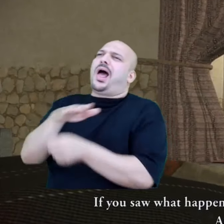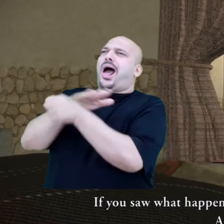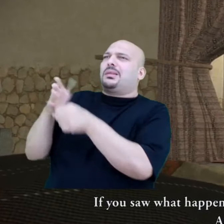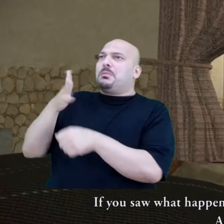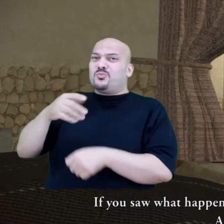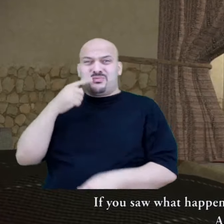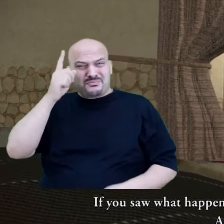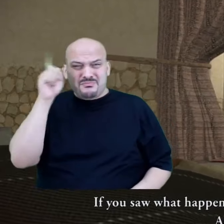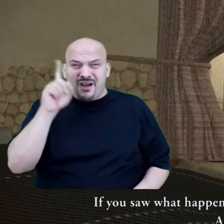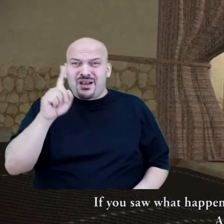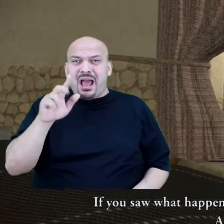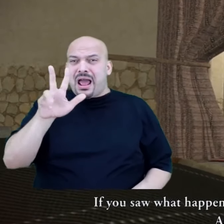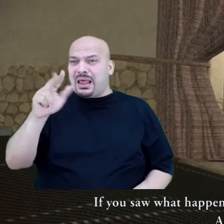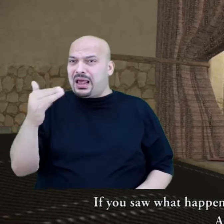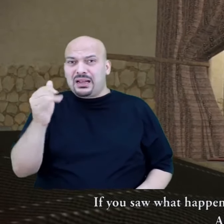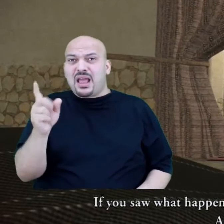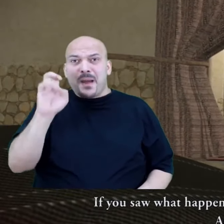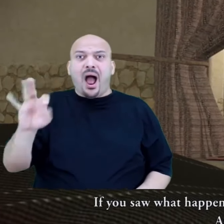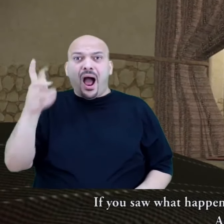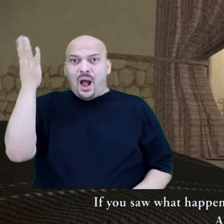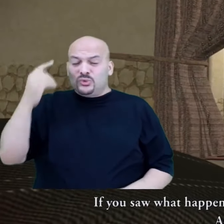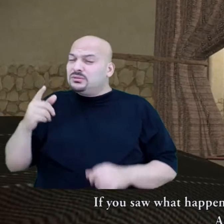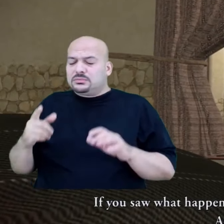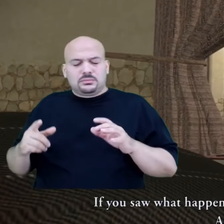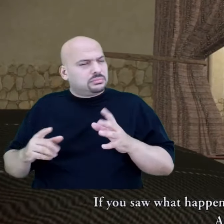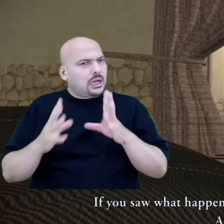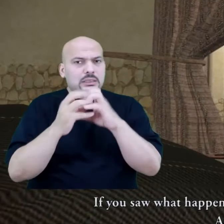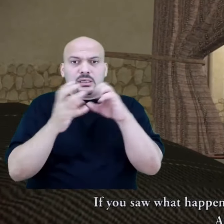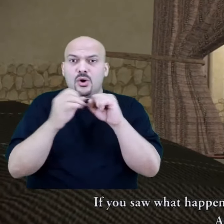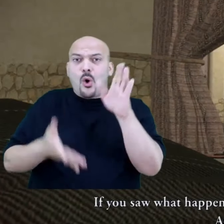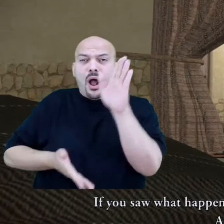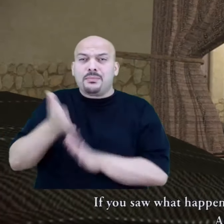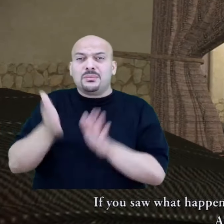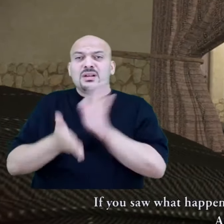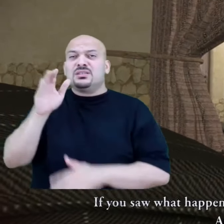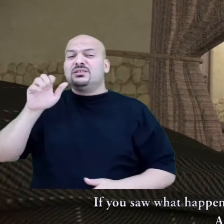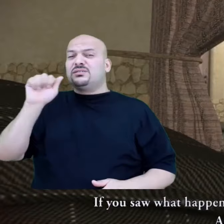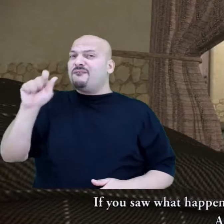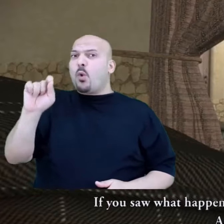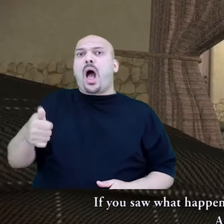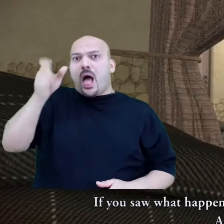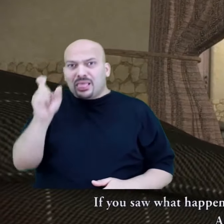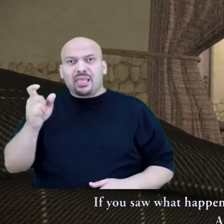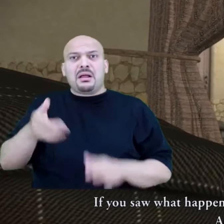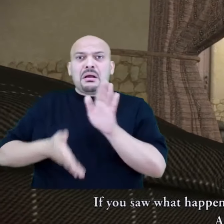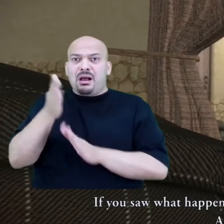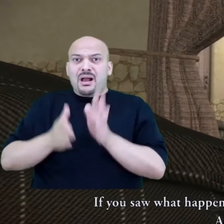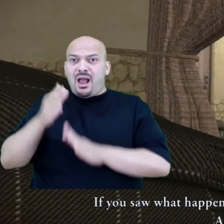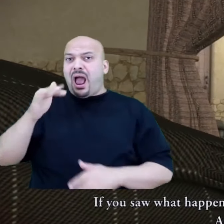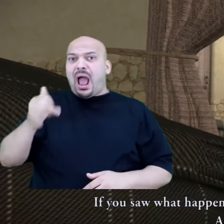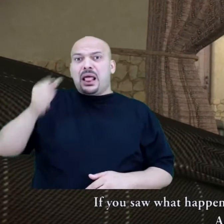لو شهدت يوم الخندمة إذ فر صفوان وفر عكرمة، وأبو يزيد